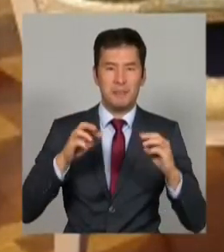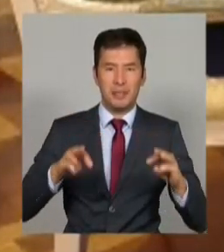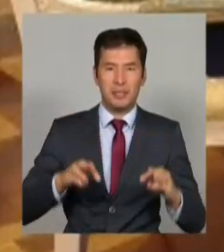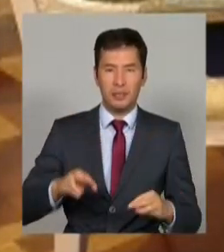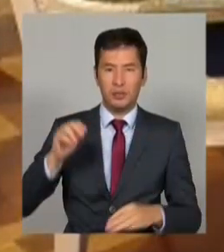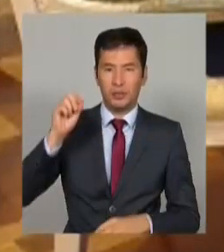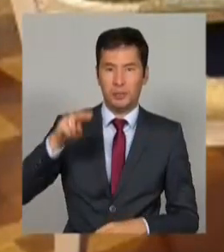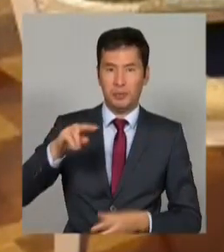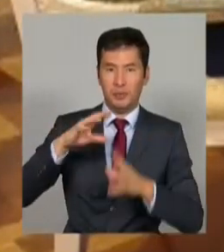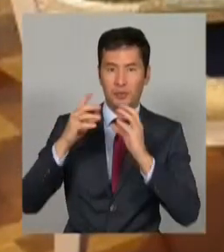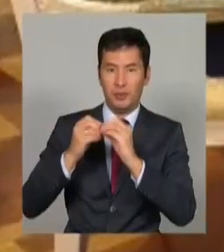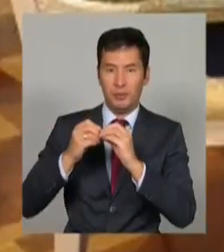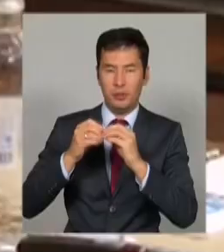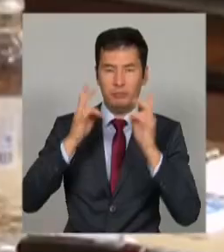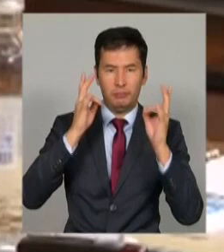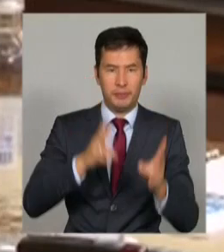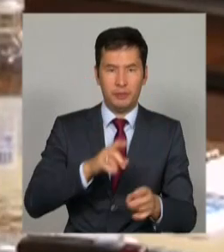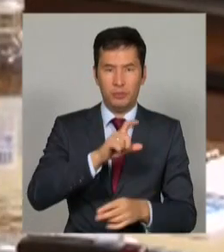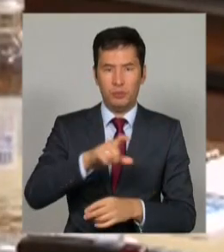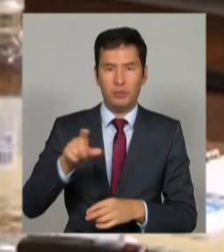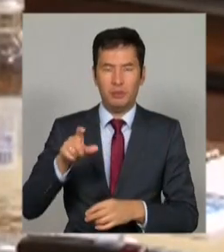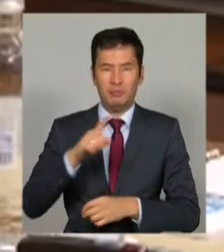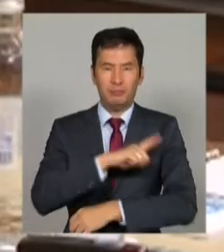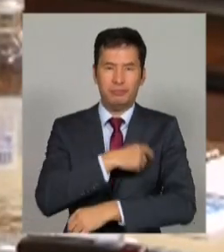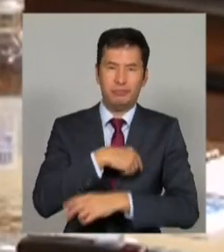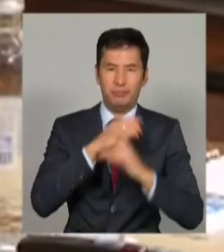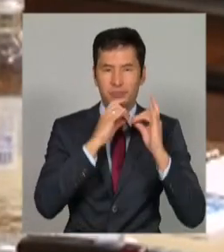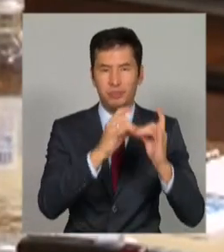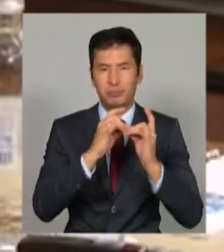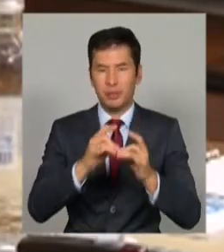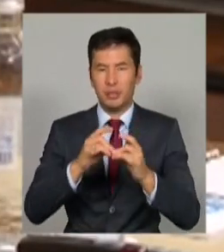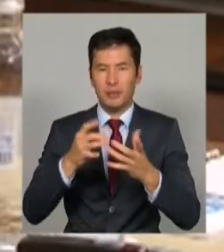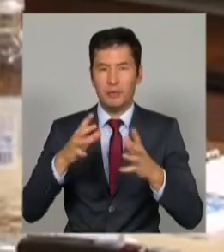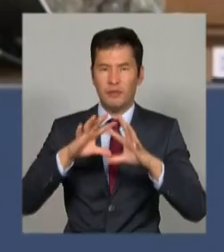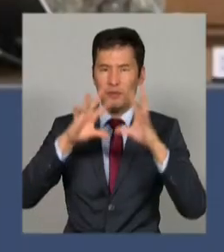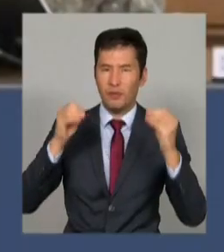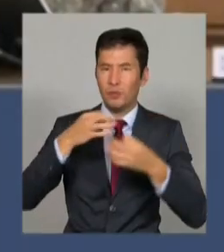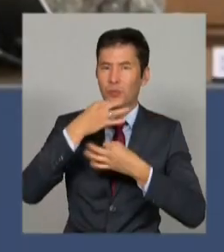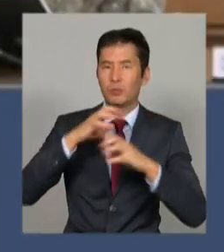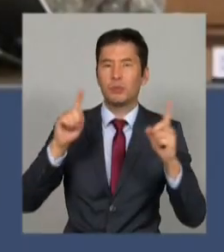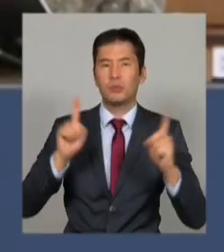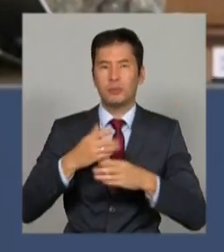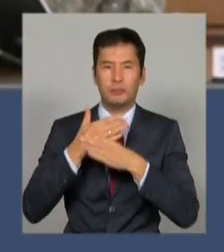оқиға салдарынан жарақат алған азаматтарға жан-жақты медициналық көмек көрсетуді ұйымдастырсын.